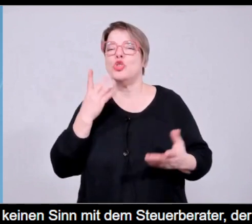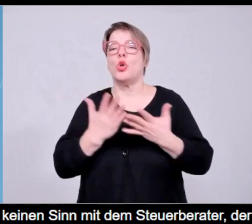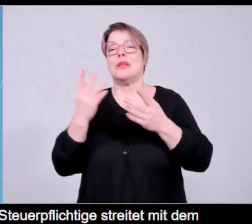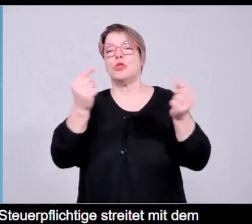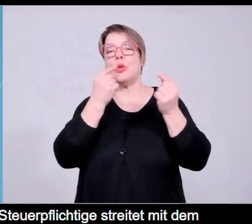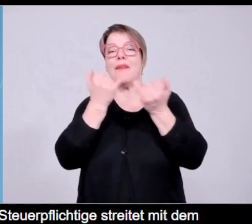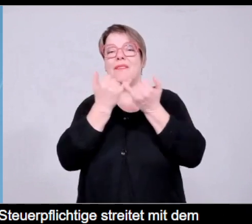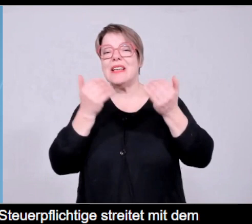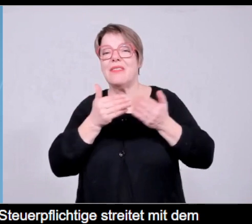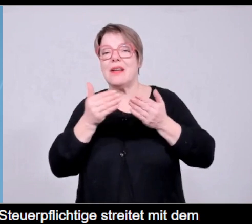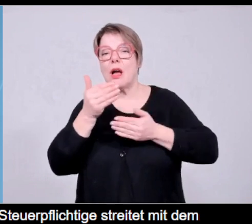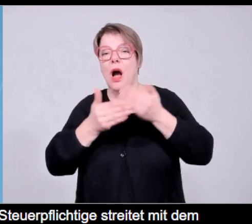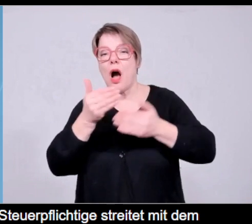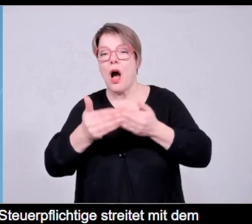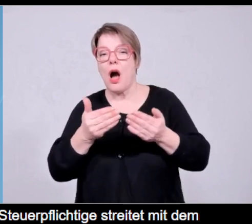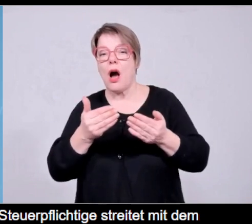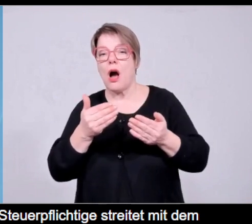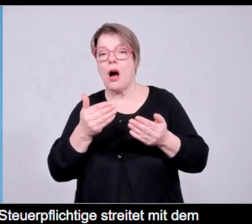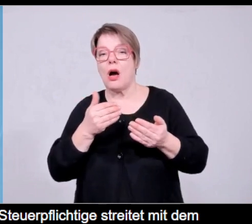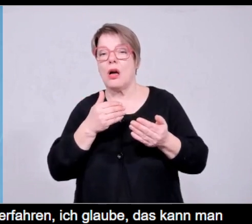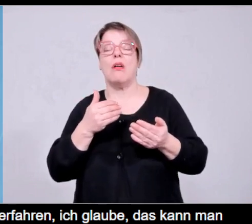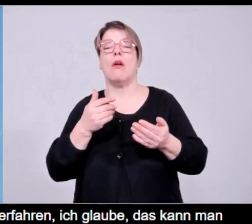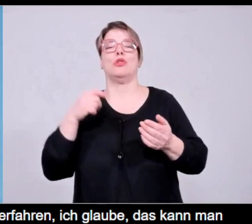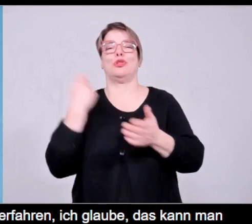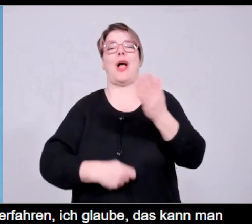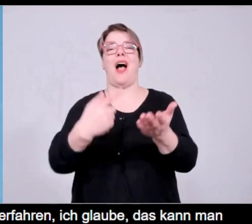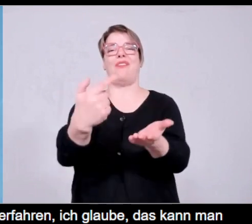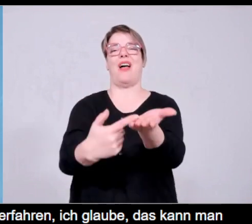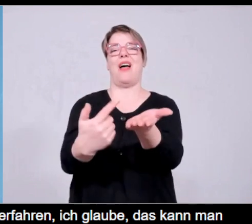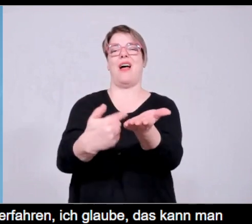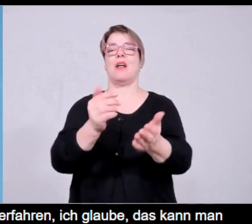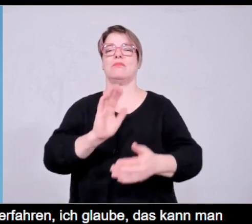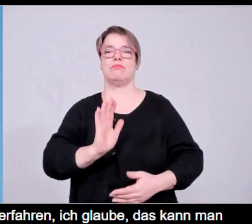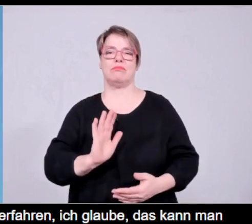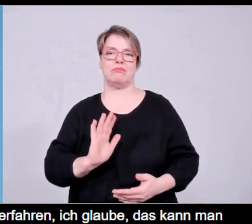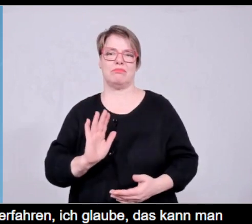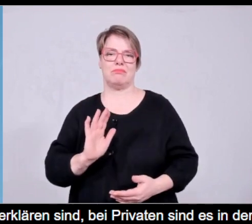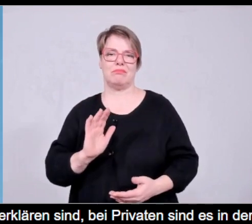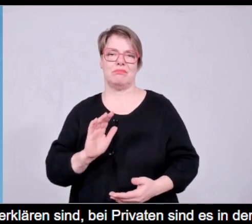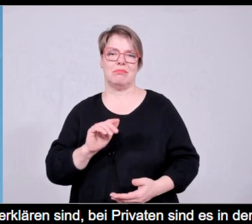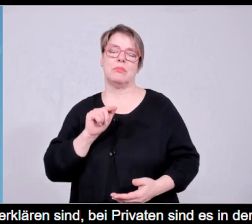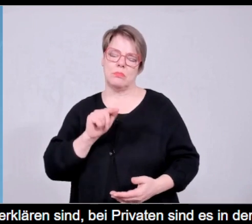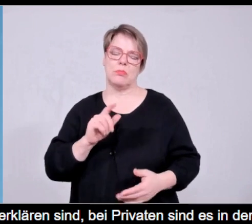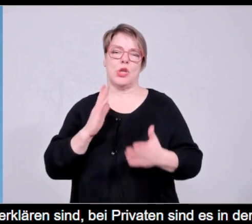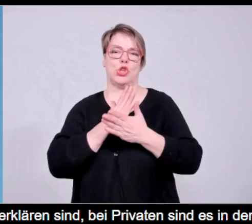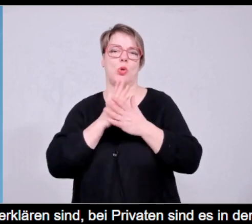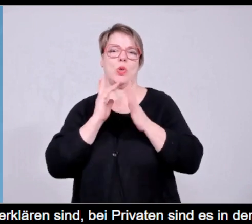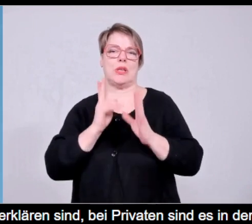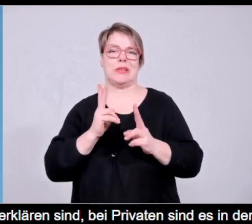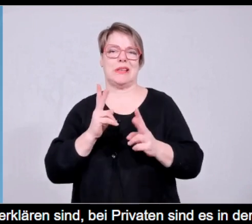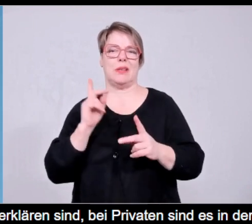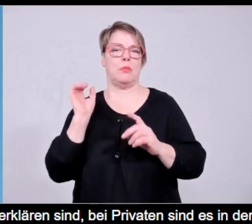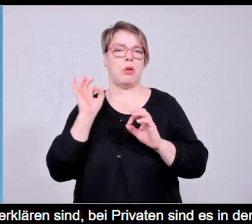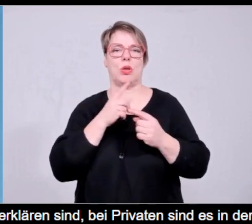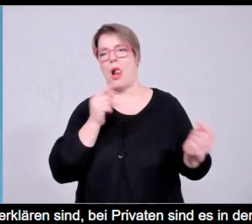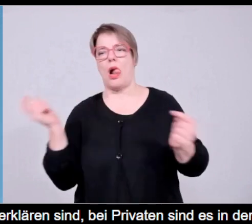Deadline. Eine Nachfrage noch von Uli Bachmeier. Herr Föhracker, es ist aber nicht so, dass das Finanzamt ohnehin hinterher